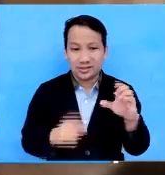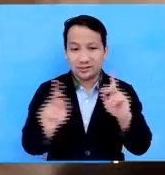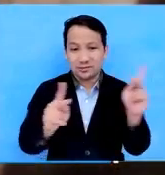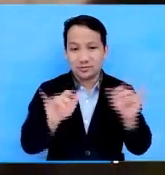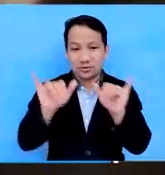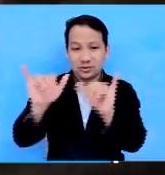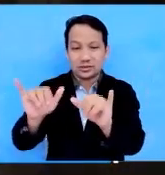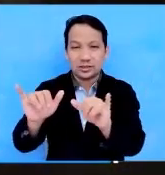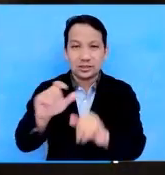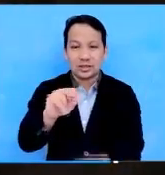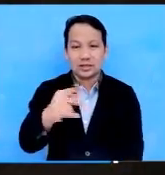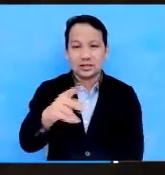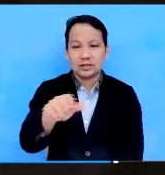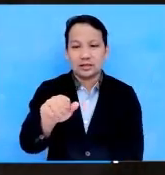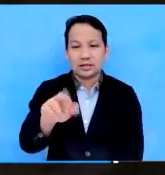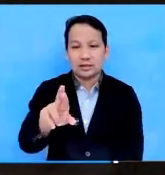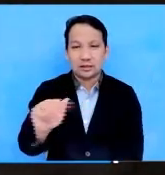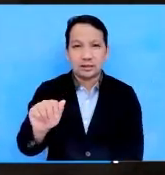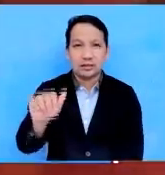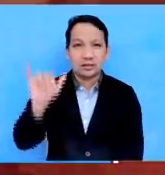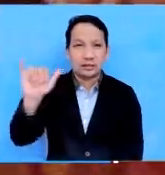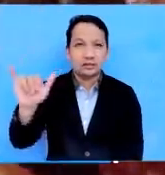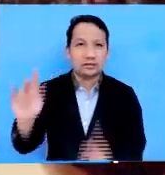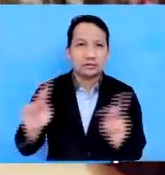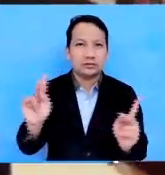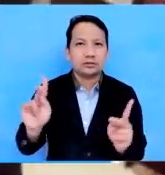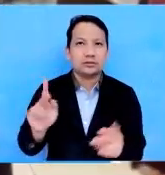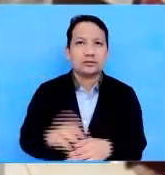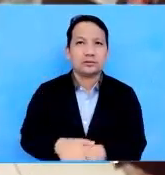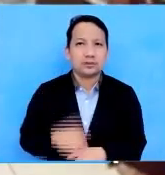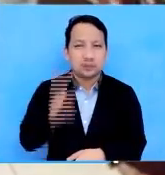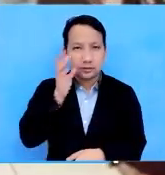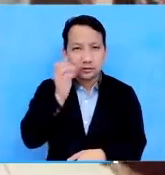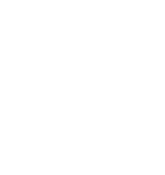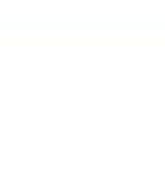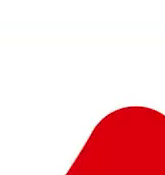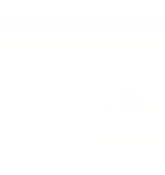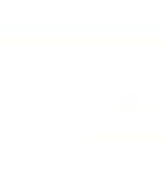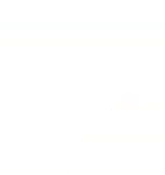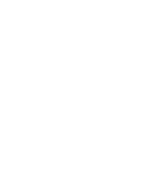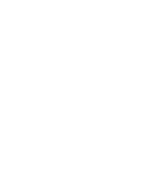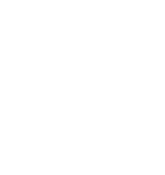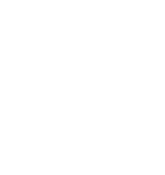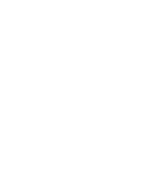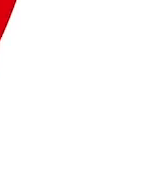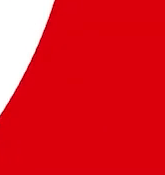sa Ankara. Nagbabalita mula sa Frontline, Camille Samonte, News 5.